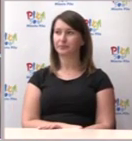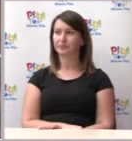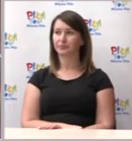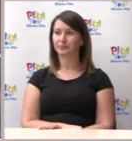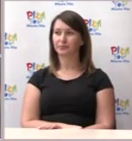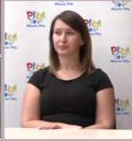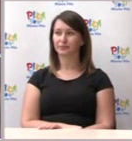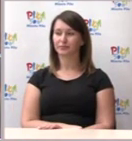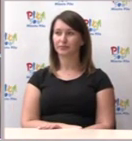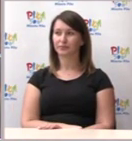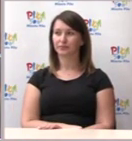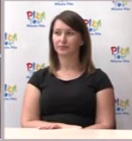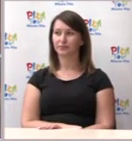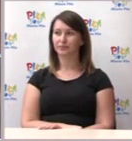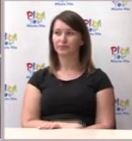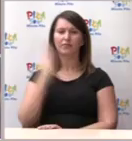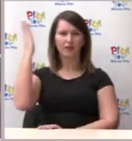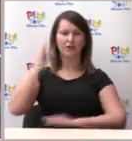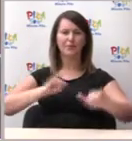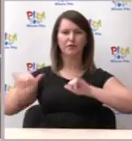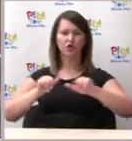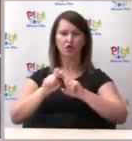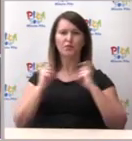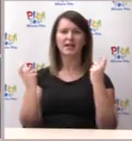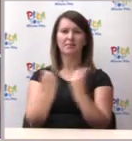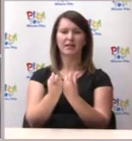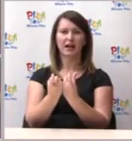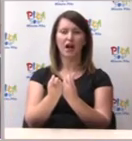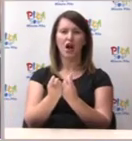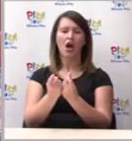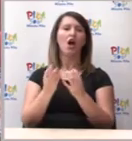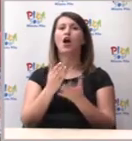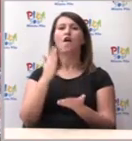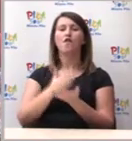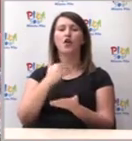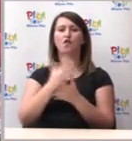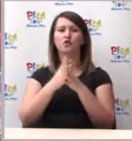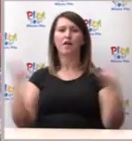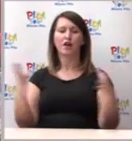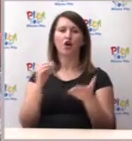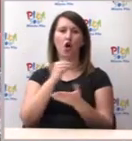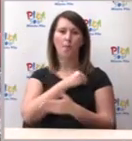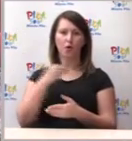Witam wiceprzewodniczącą Sejmiku Województwa Wielkopolskiego panią dr Mirosławę Rutkowską-Krupkę